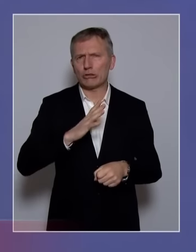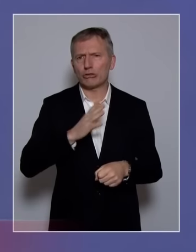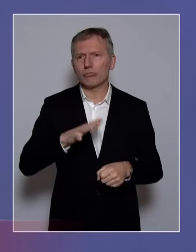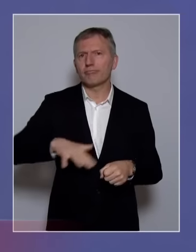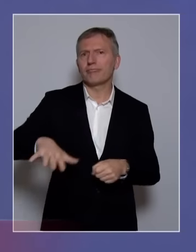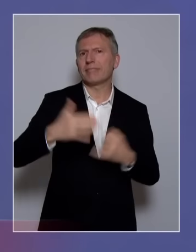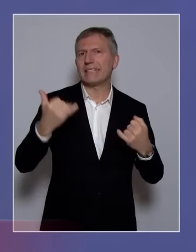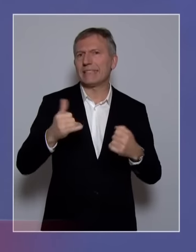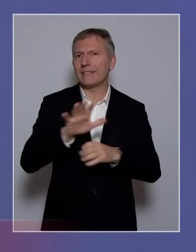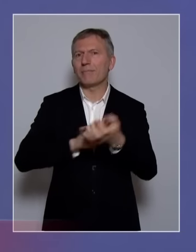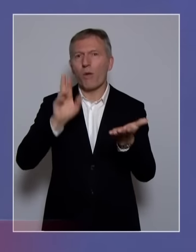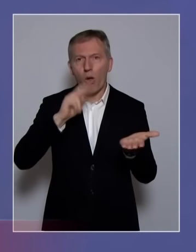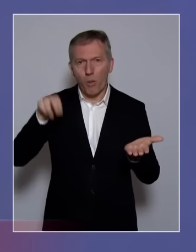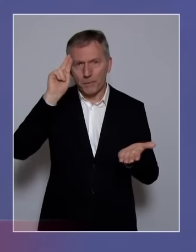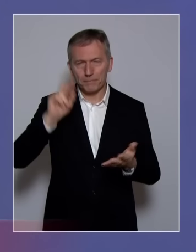notre continent.